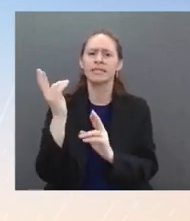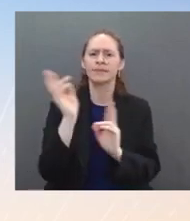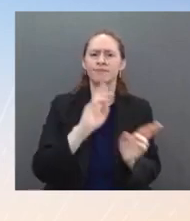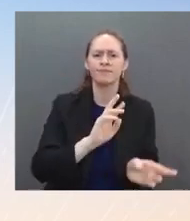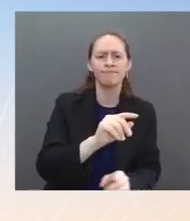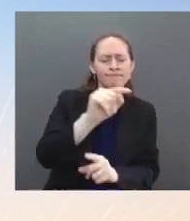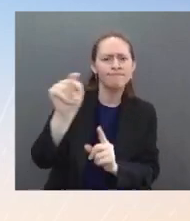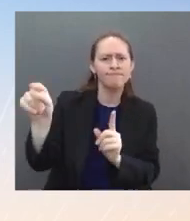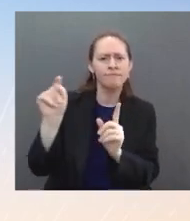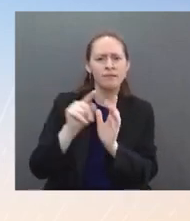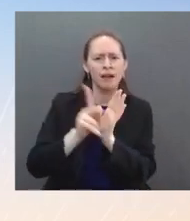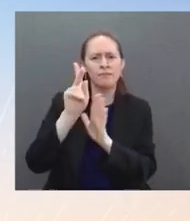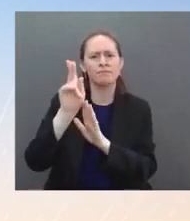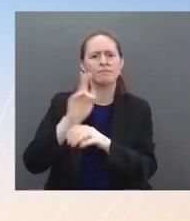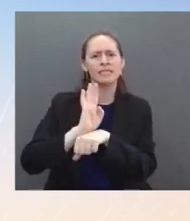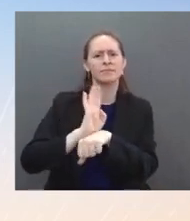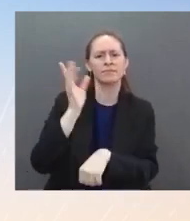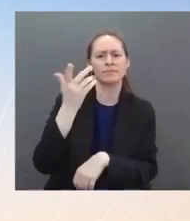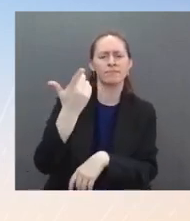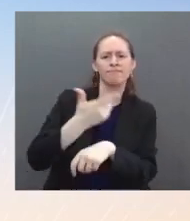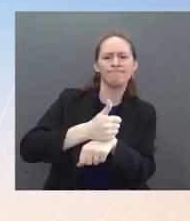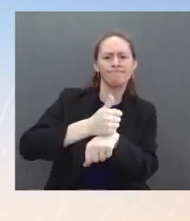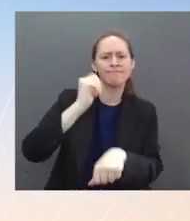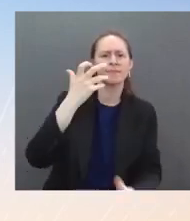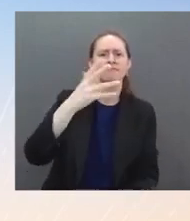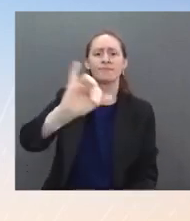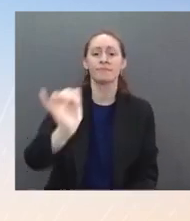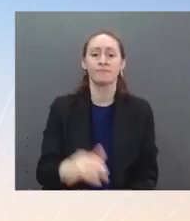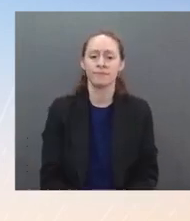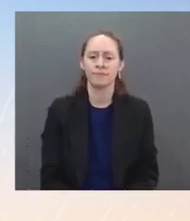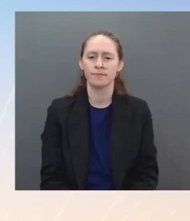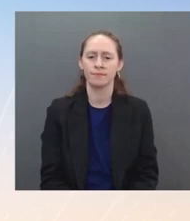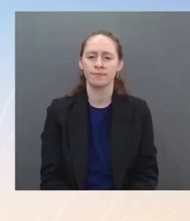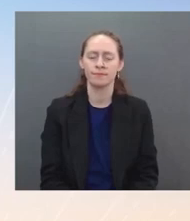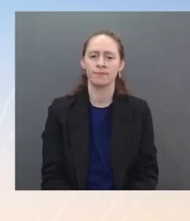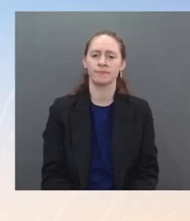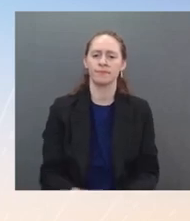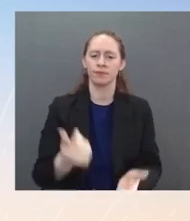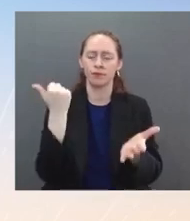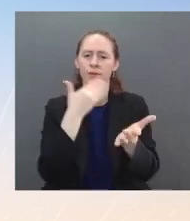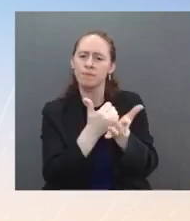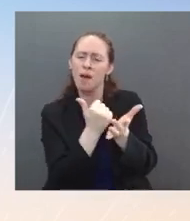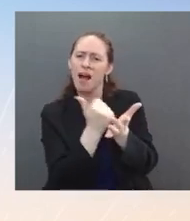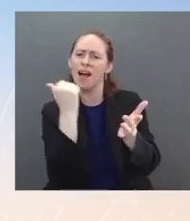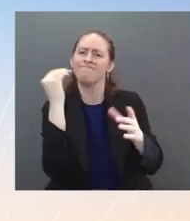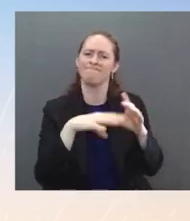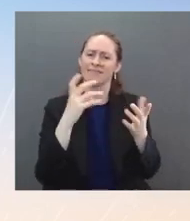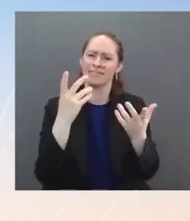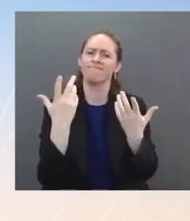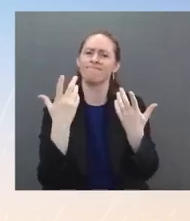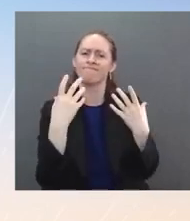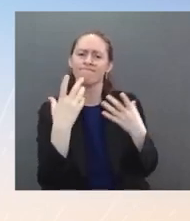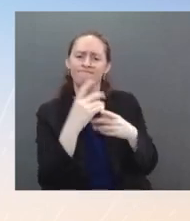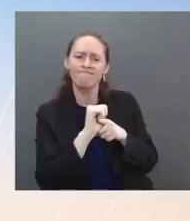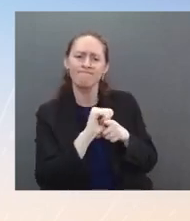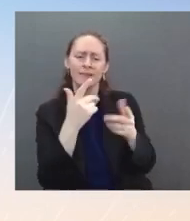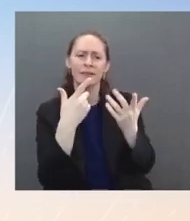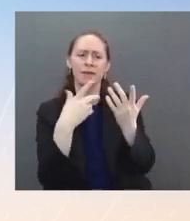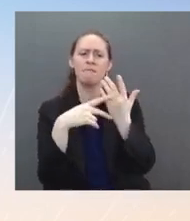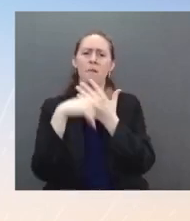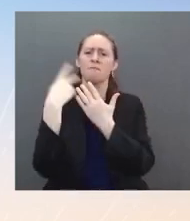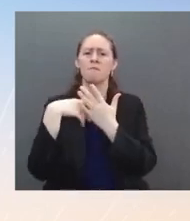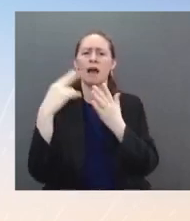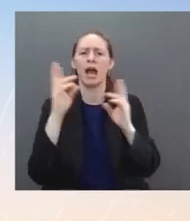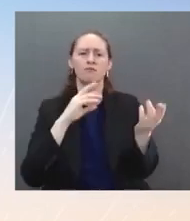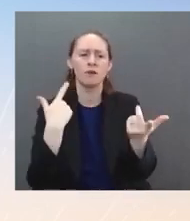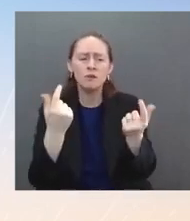nói với Reuters. Hàng tướng tá Nga chắc chắn không chờ Putin đến bắt từng người một. Họ sẽ phải hành động để cứu